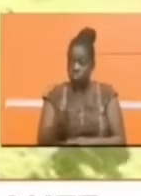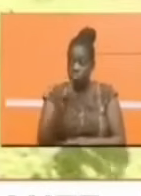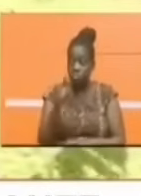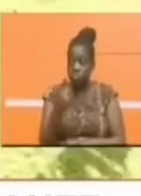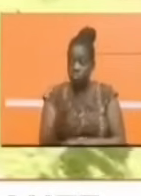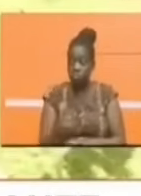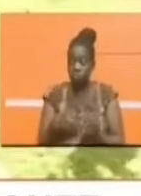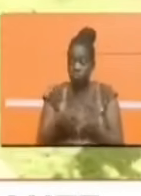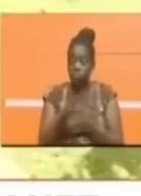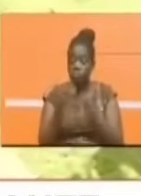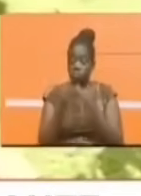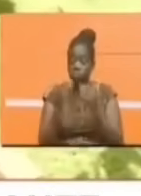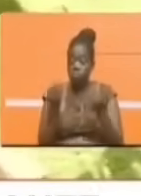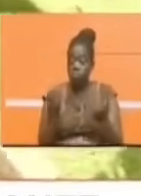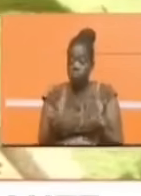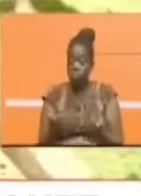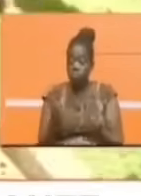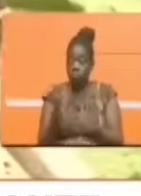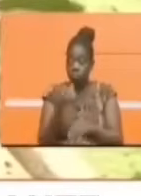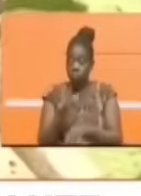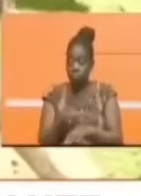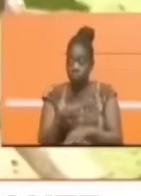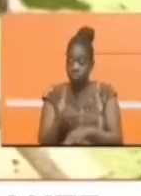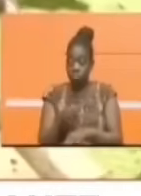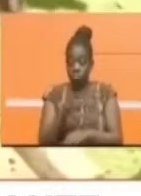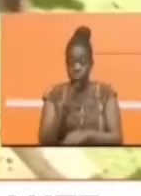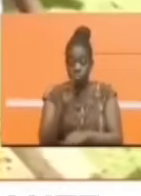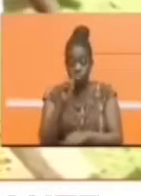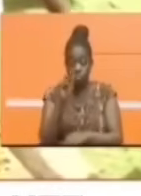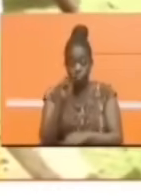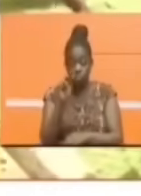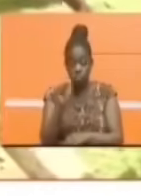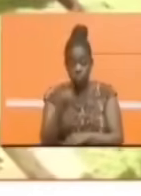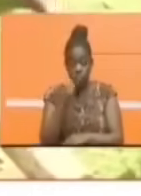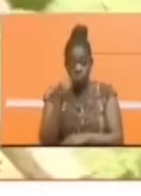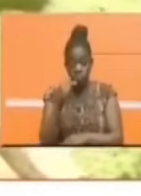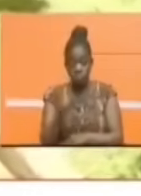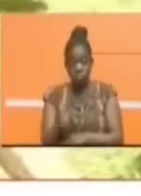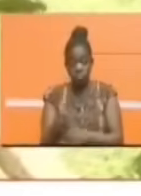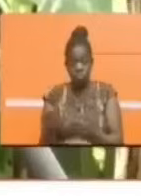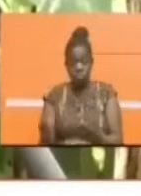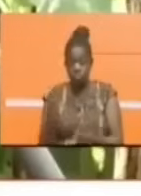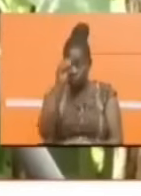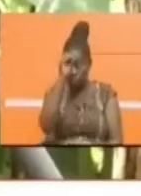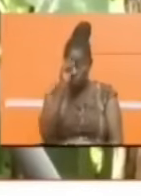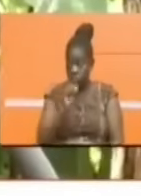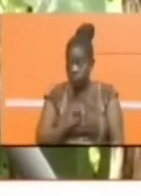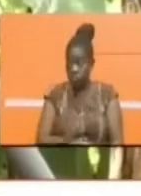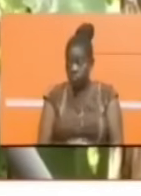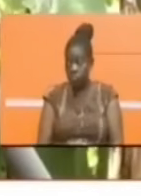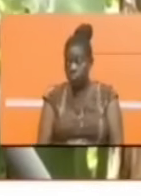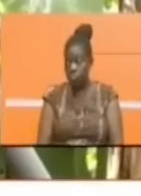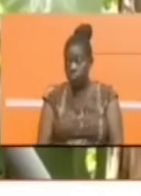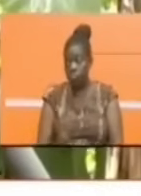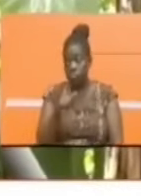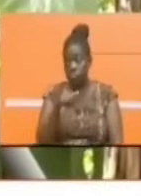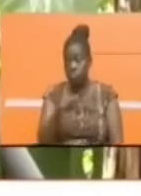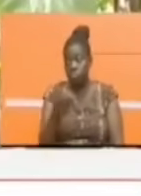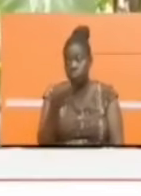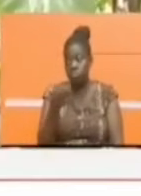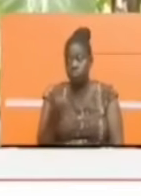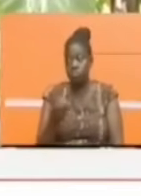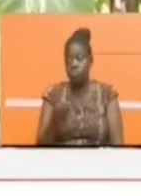maka adicha Mwisizanga Robina Gwenjongo okuletwa ne babategeza tinaye mulekwa yebwa aba muganda